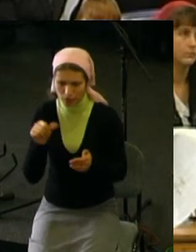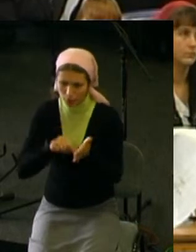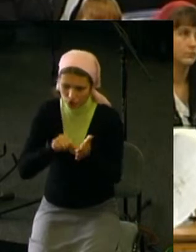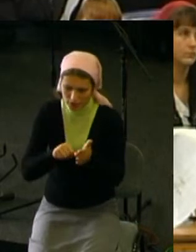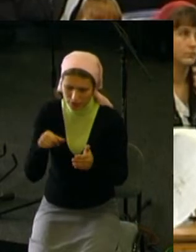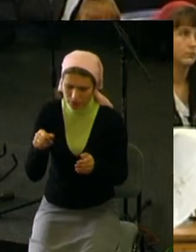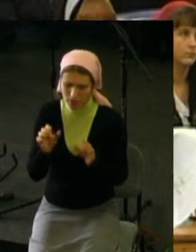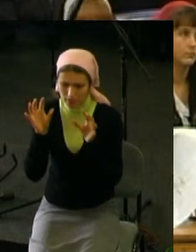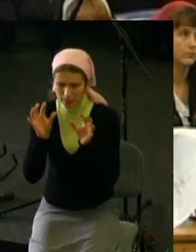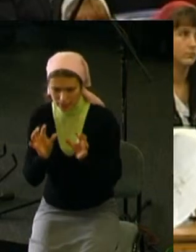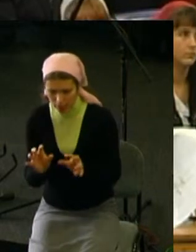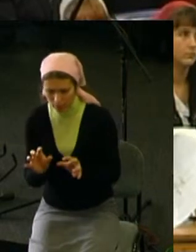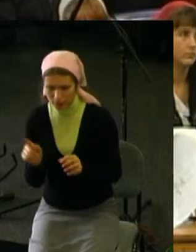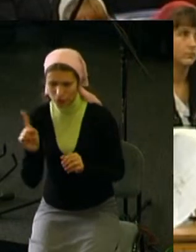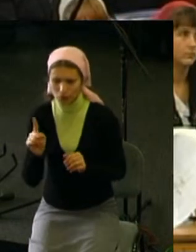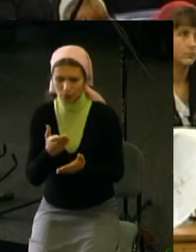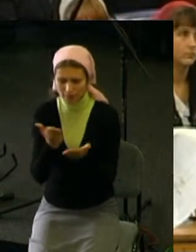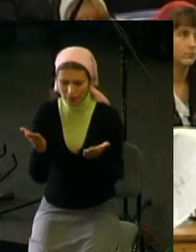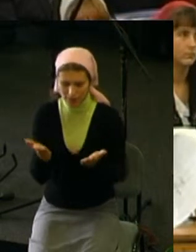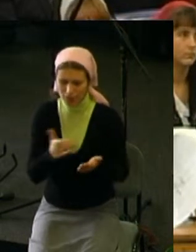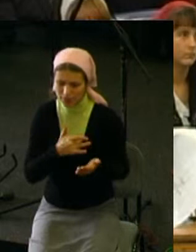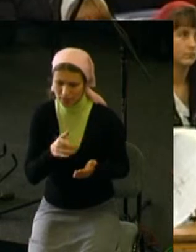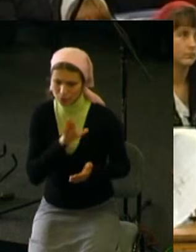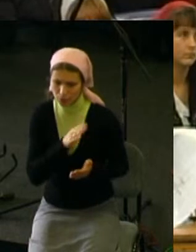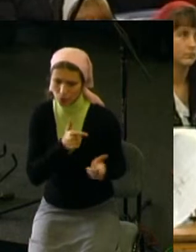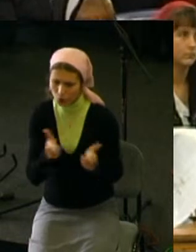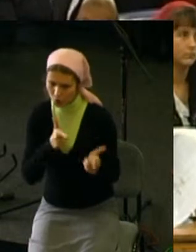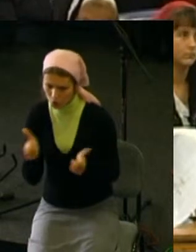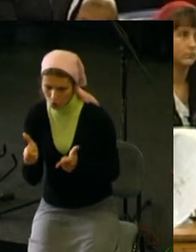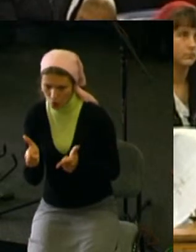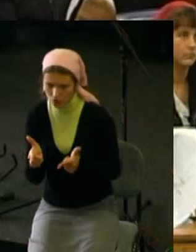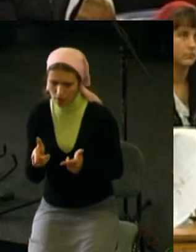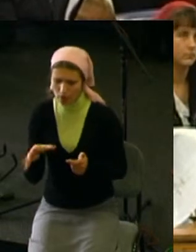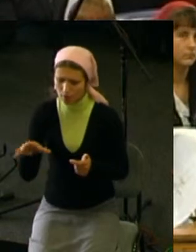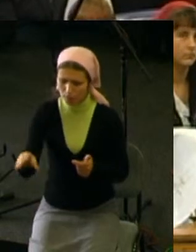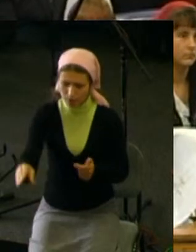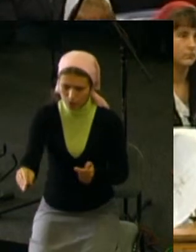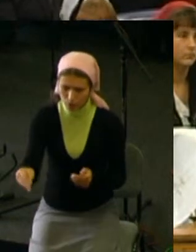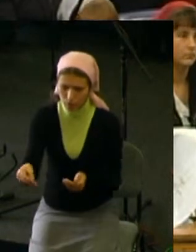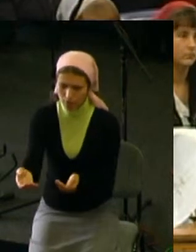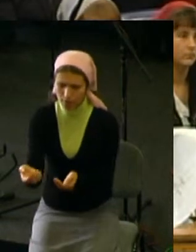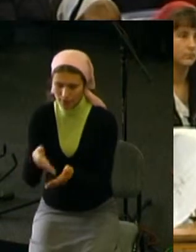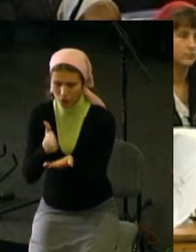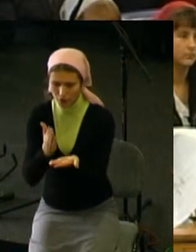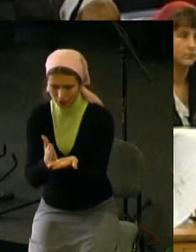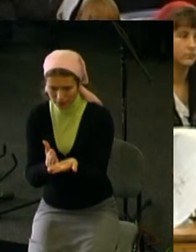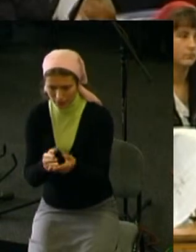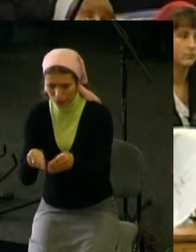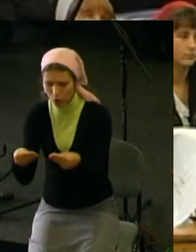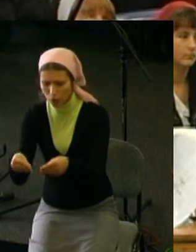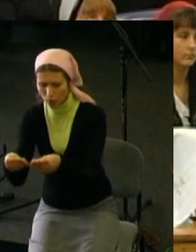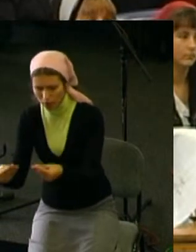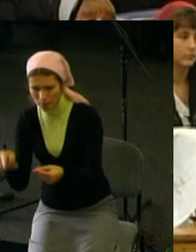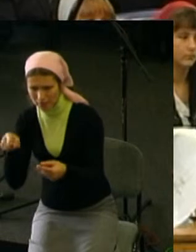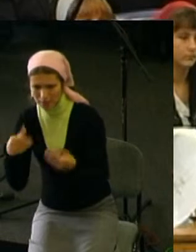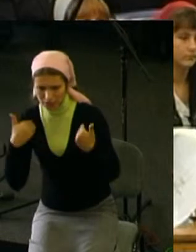цій заповіді щоб наше серце було готове ми протягуємо руку Ми беремо хліб